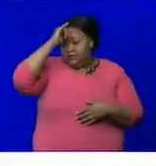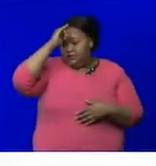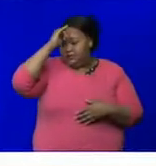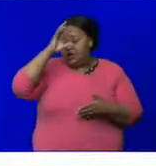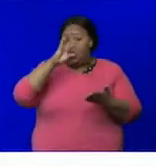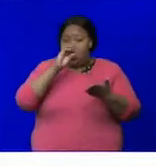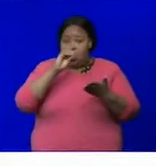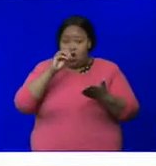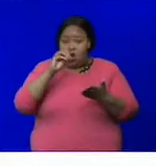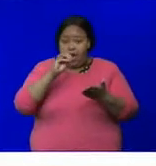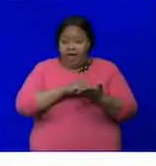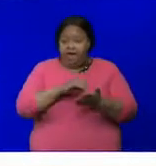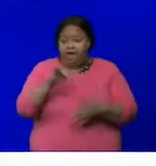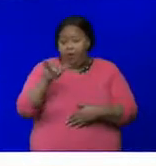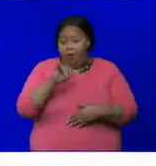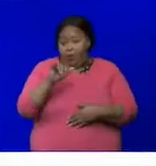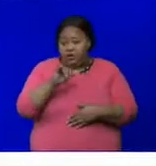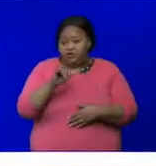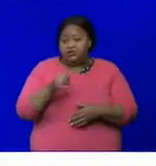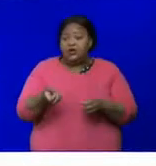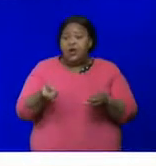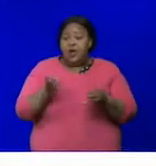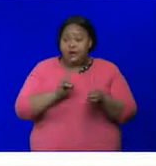esikolweni lesiphakeme esiphofaneni.